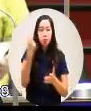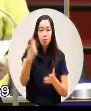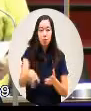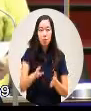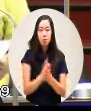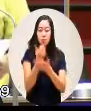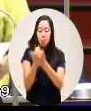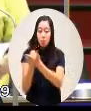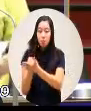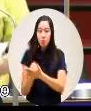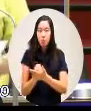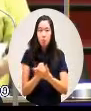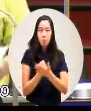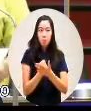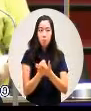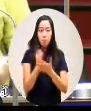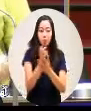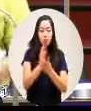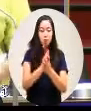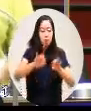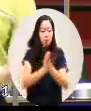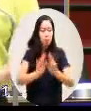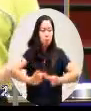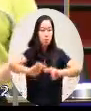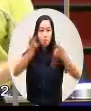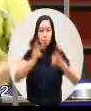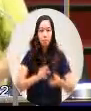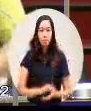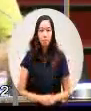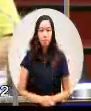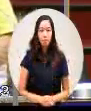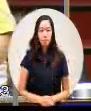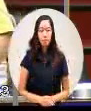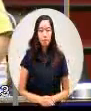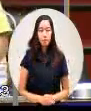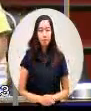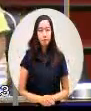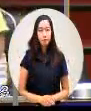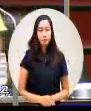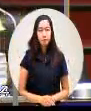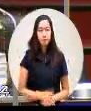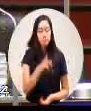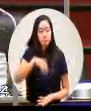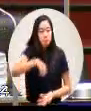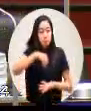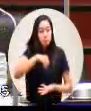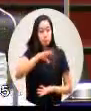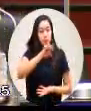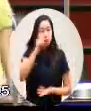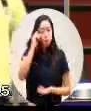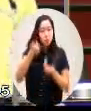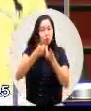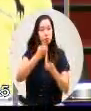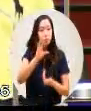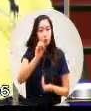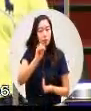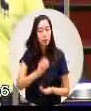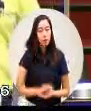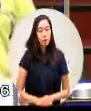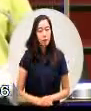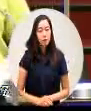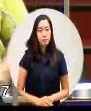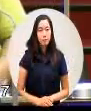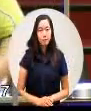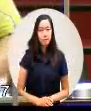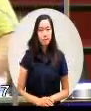存在应立即修改，请局长答问。 局长， 我这个提案你有什么意见？ 来，局长答